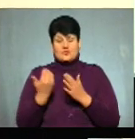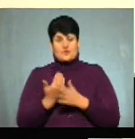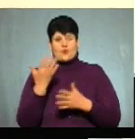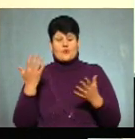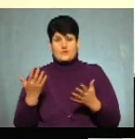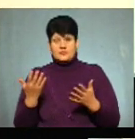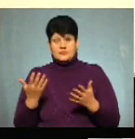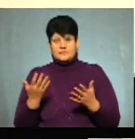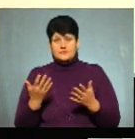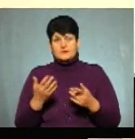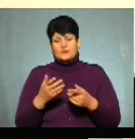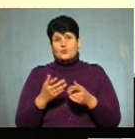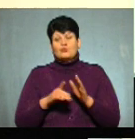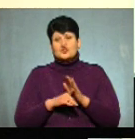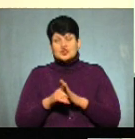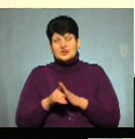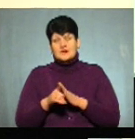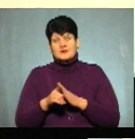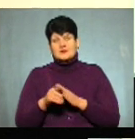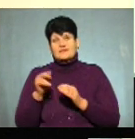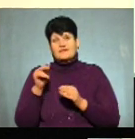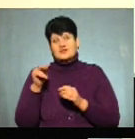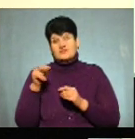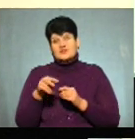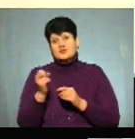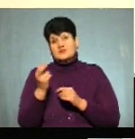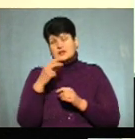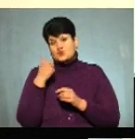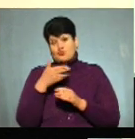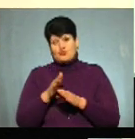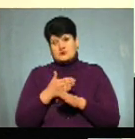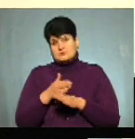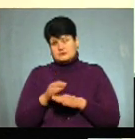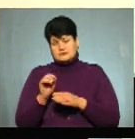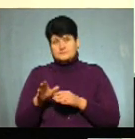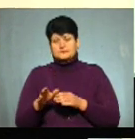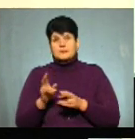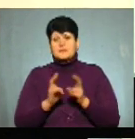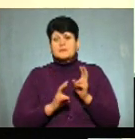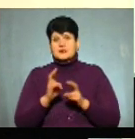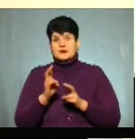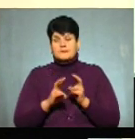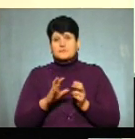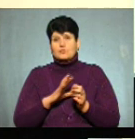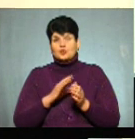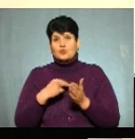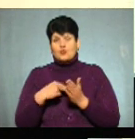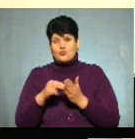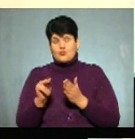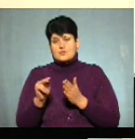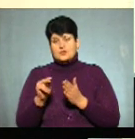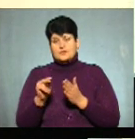Тернополя, тому що почали сортувати орієнтовно з 2012 року. Комунальним підприємством було закуплено,